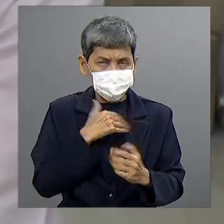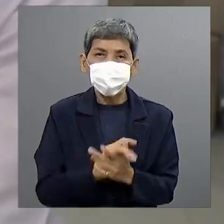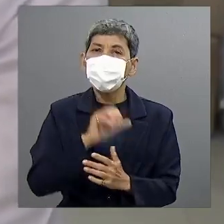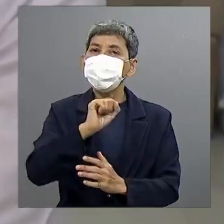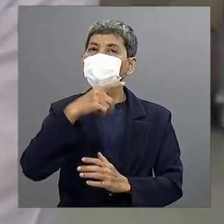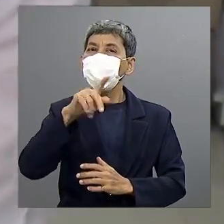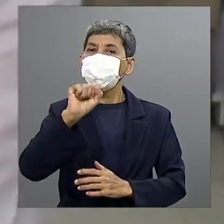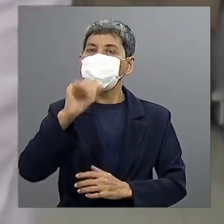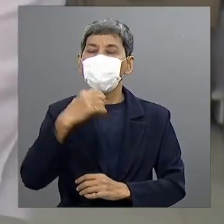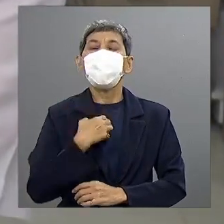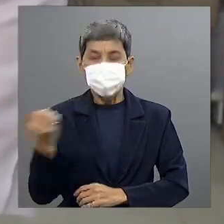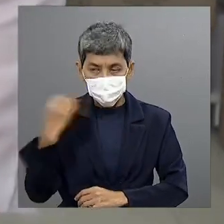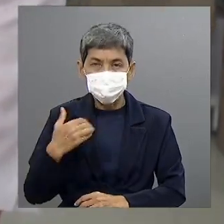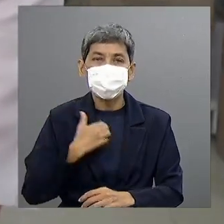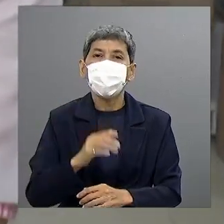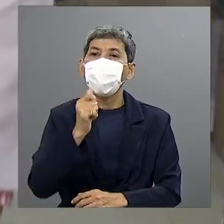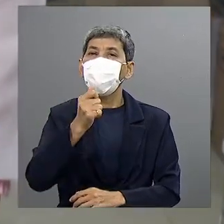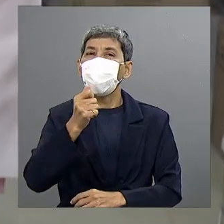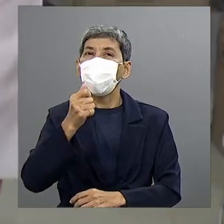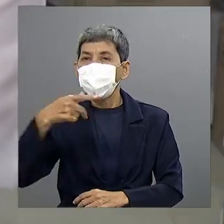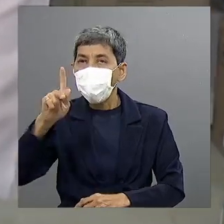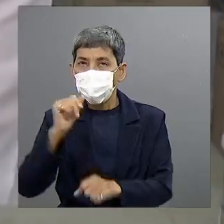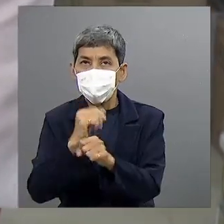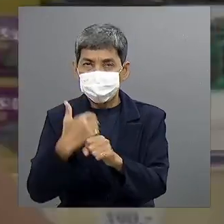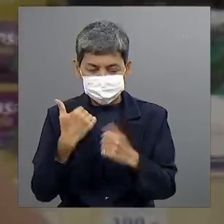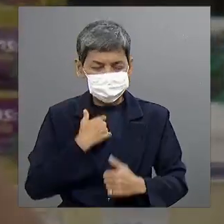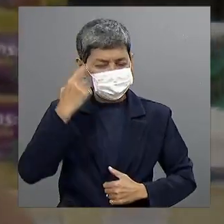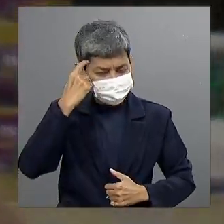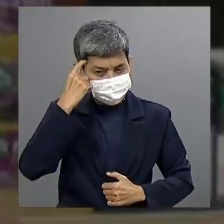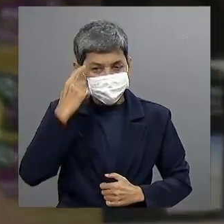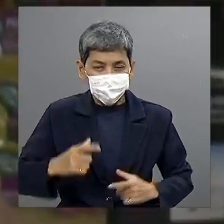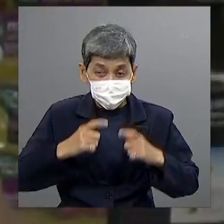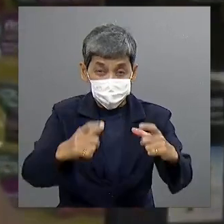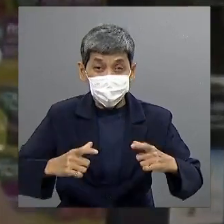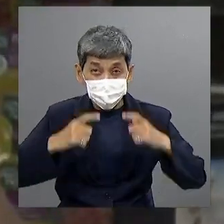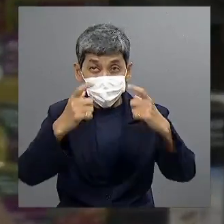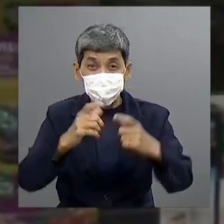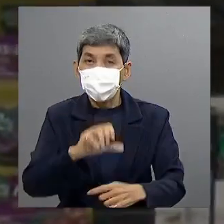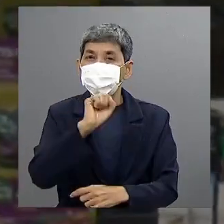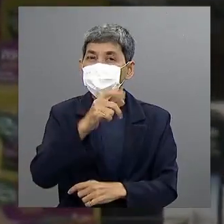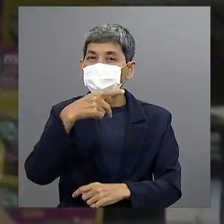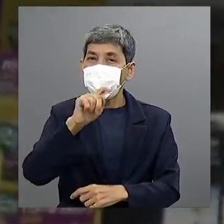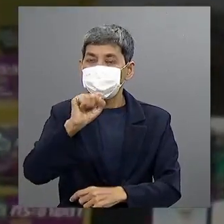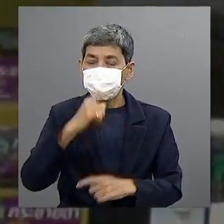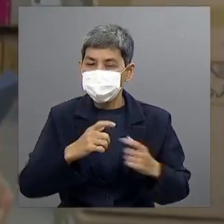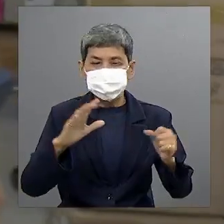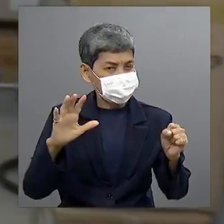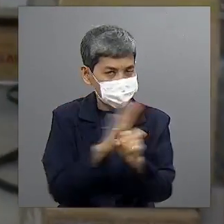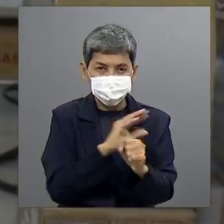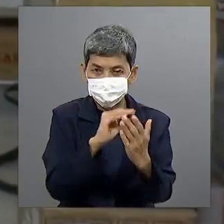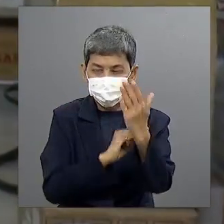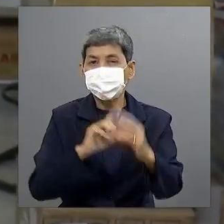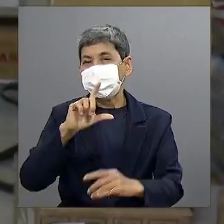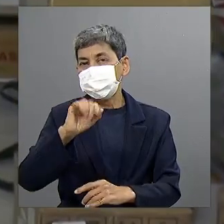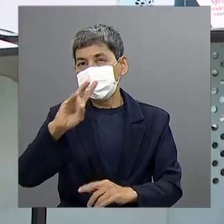จ้งจากทางองค์การเภสัชกรรมระบุว่าคาดว่าจะส่งชุดตรวจเอทีเคให้สปสช.กระจายได้ครบภายในวันที่27 กันยายน